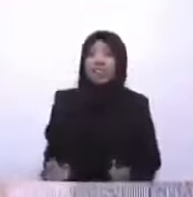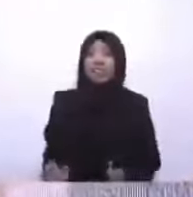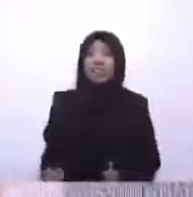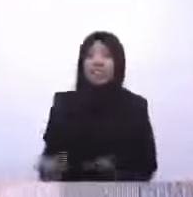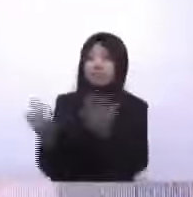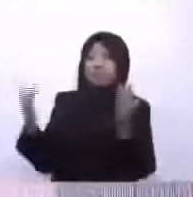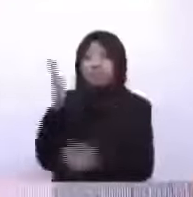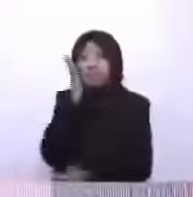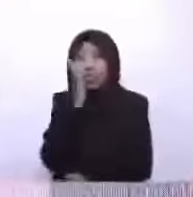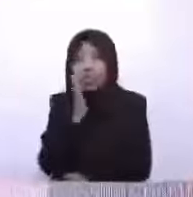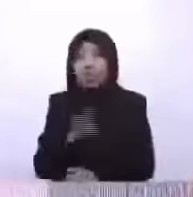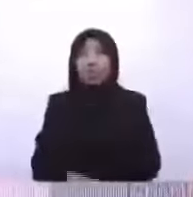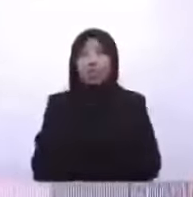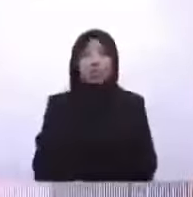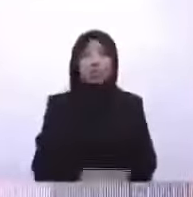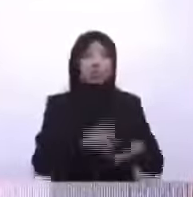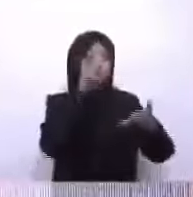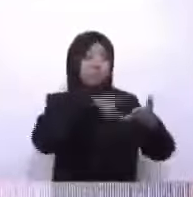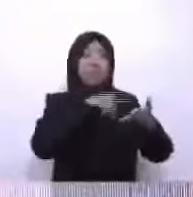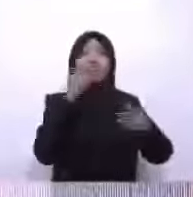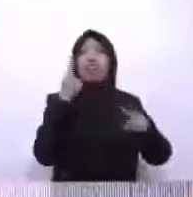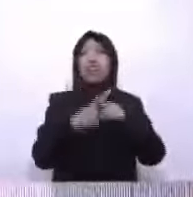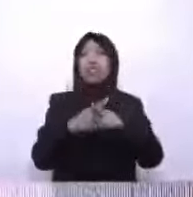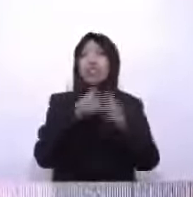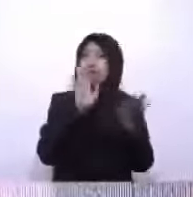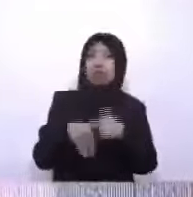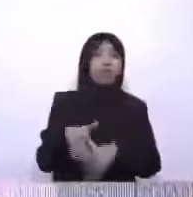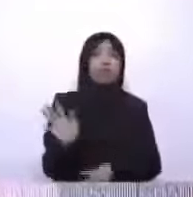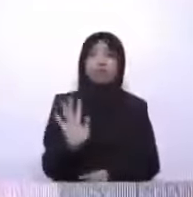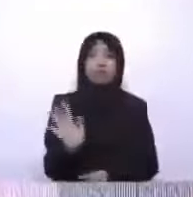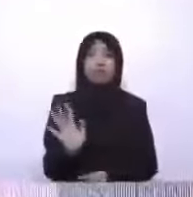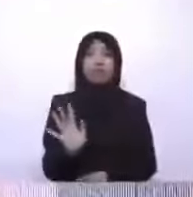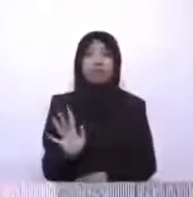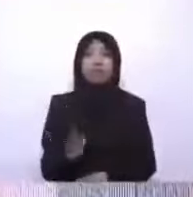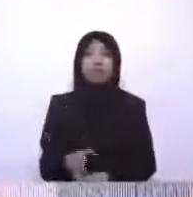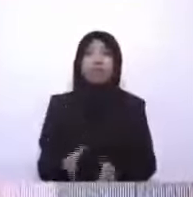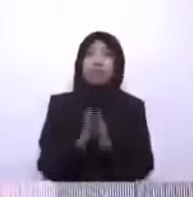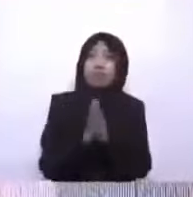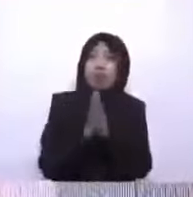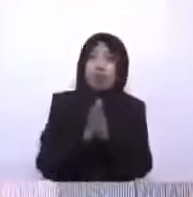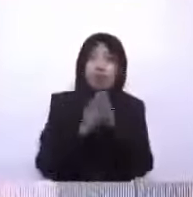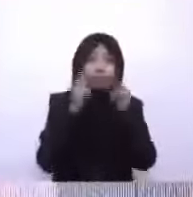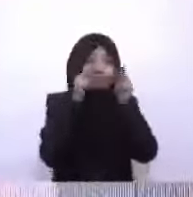Muda. Saya akan membacakan satu kali, tidak ada pengulangan, jadi mohon disimak baik-baik.